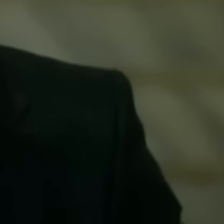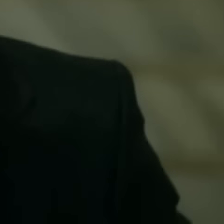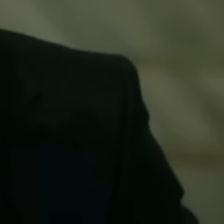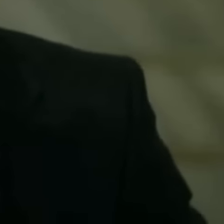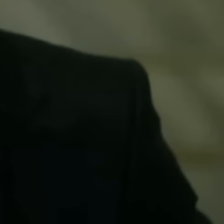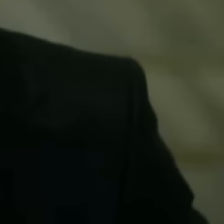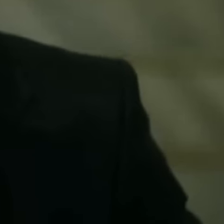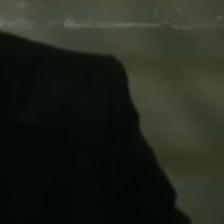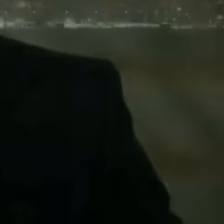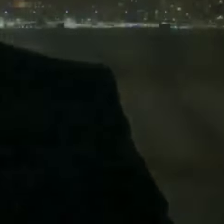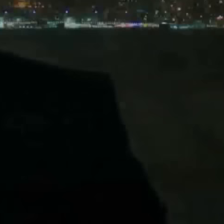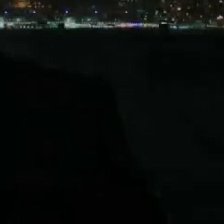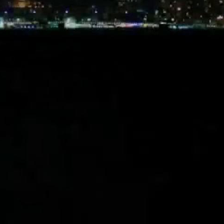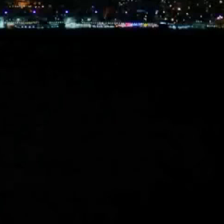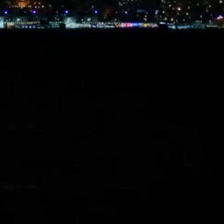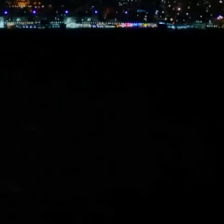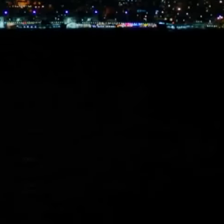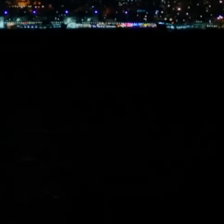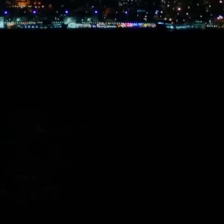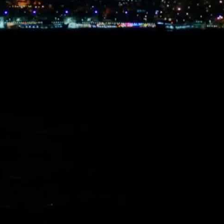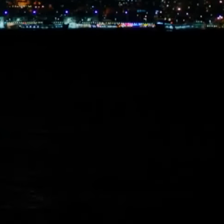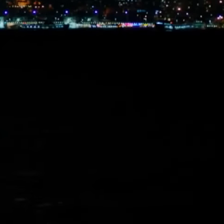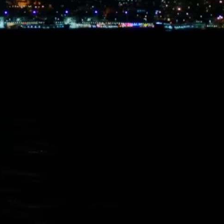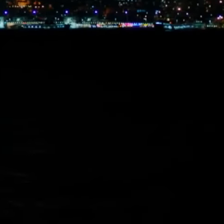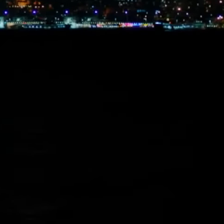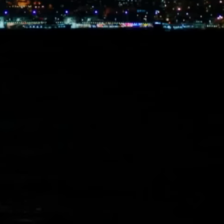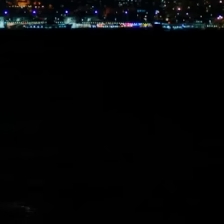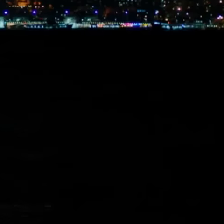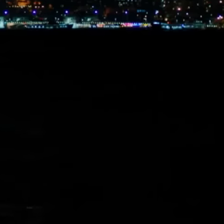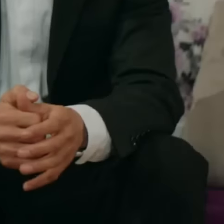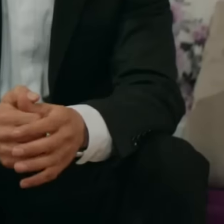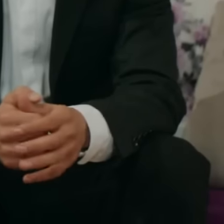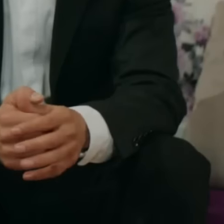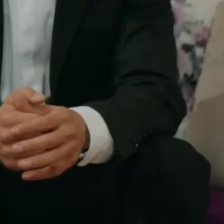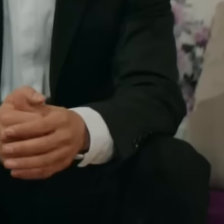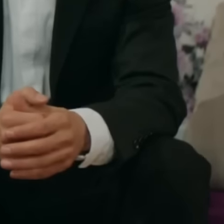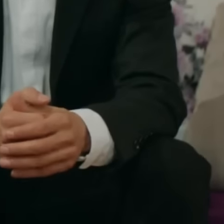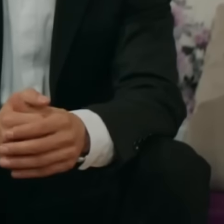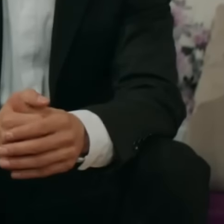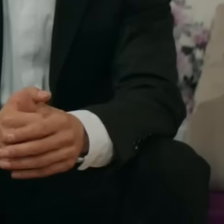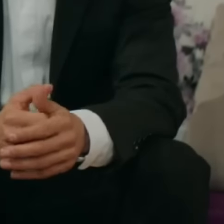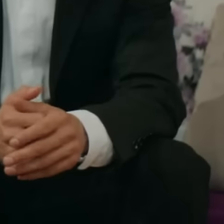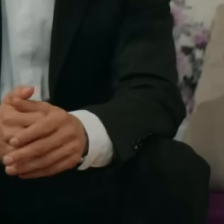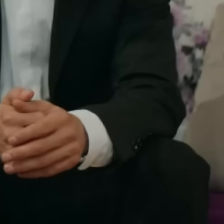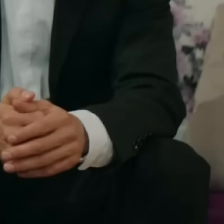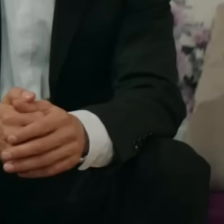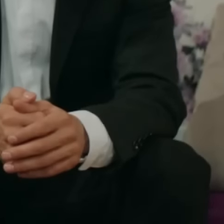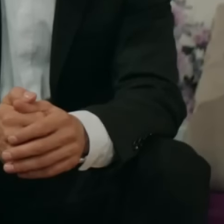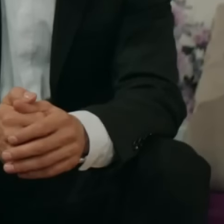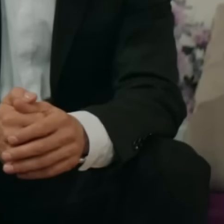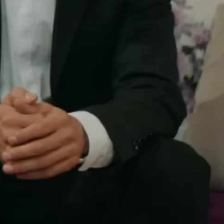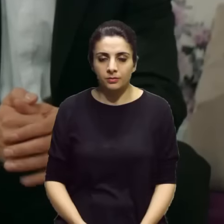denizin ardında kıyı ışıl ışıl, tarihi yarımadadaki camilerin ışıklı süliyetleri ihtişamıyla yansıyor. Mazhar Sevinç'le